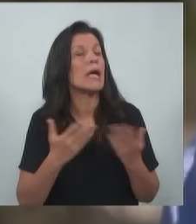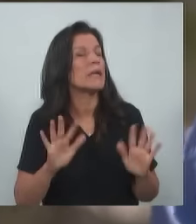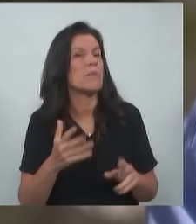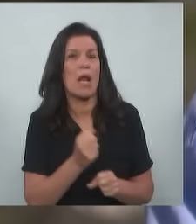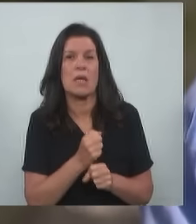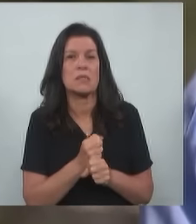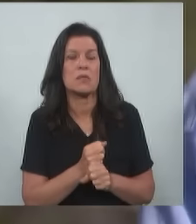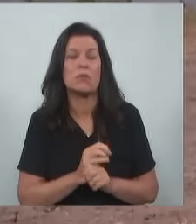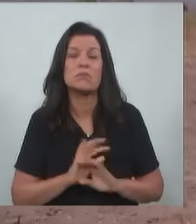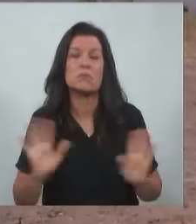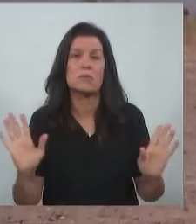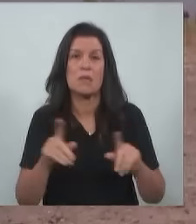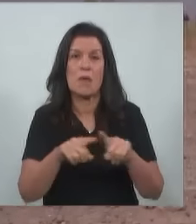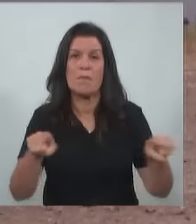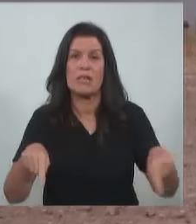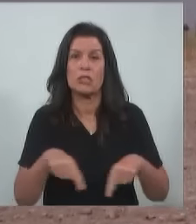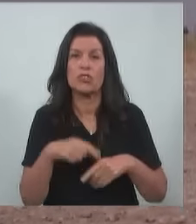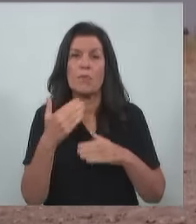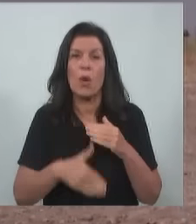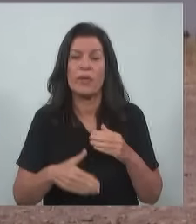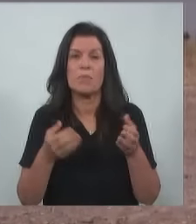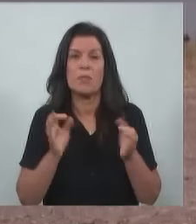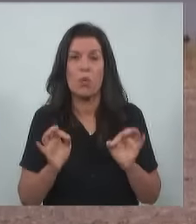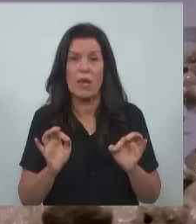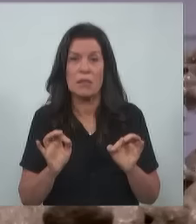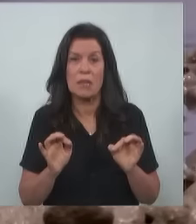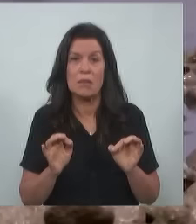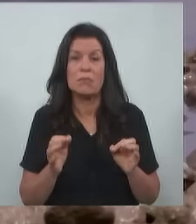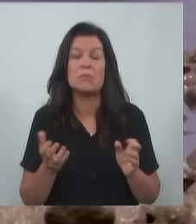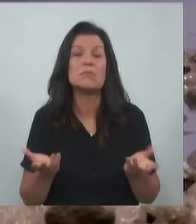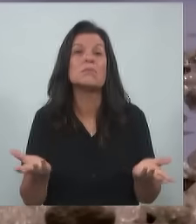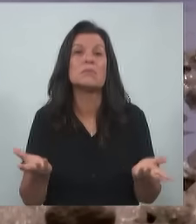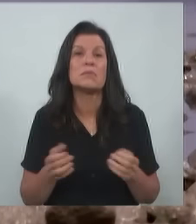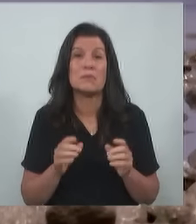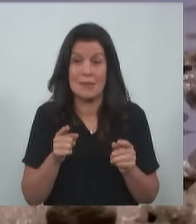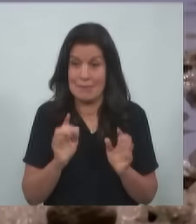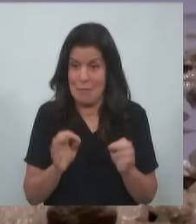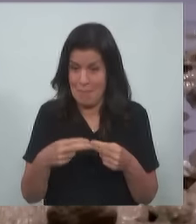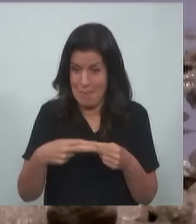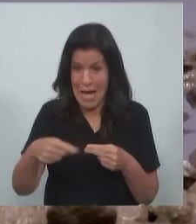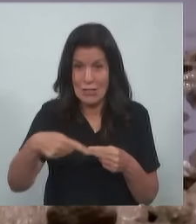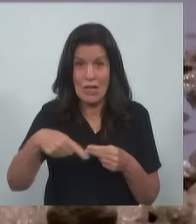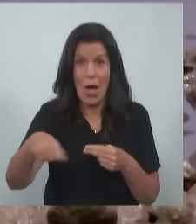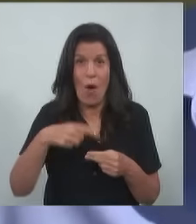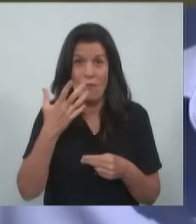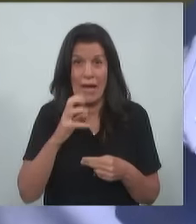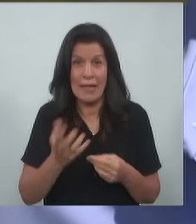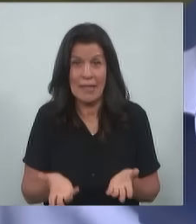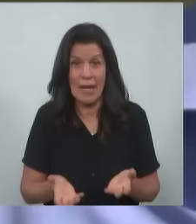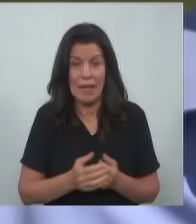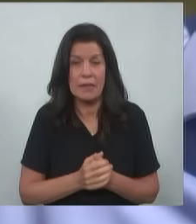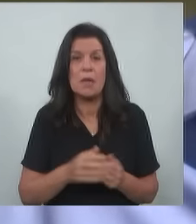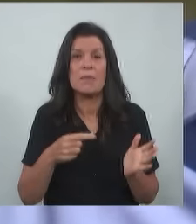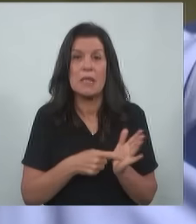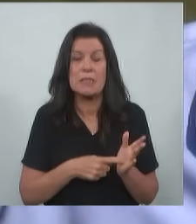אחרונים ומיוחדים. ממש אפשר לקפוץ מהחלון אל תוך הכנרת, ולכן חשבנו שנכון להוציא